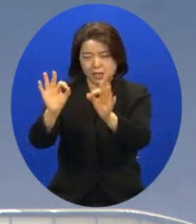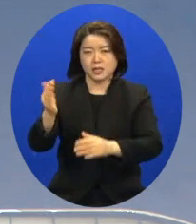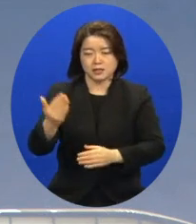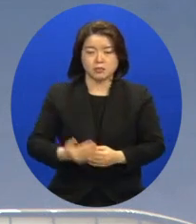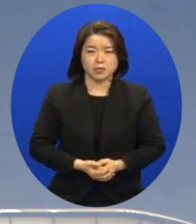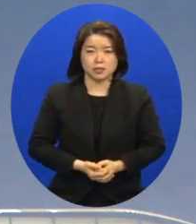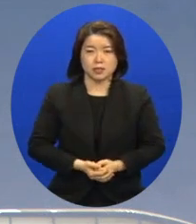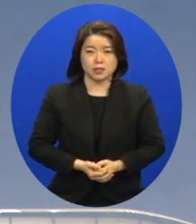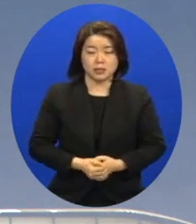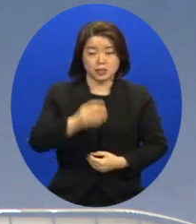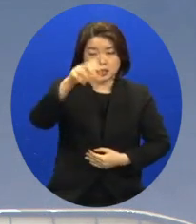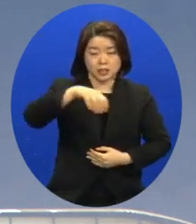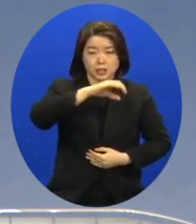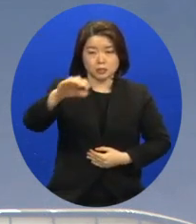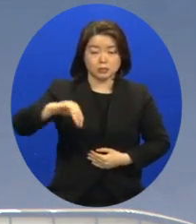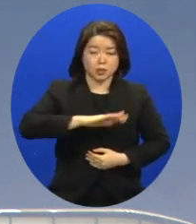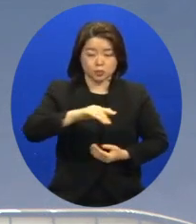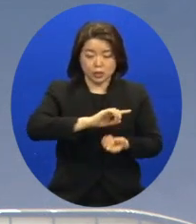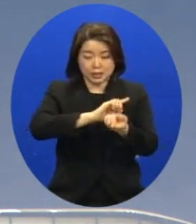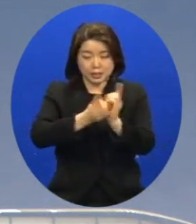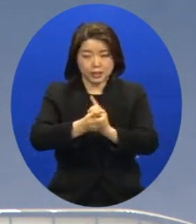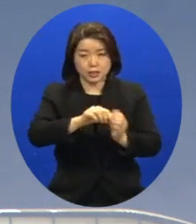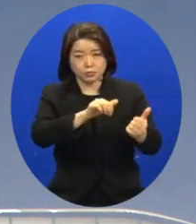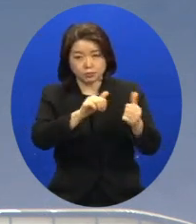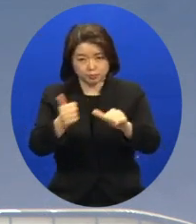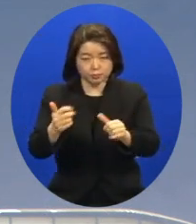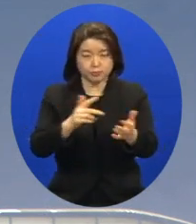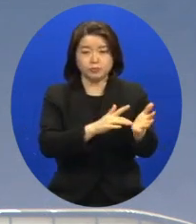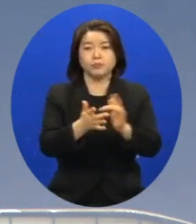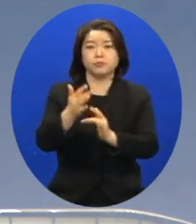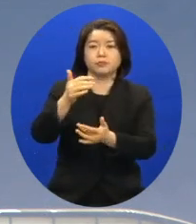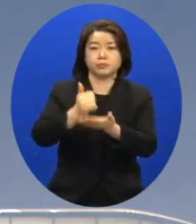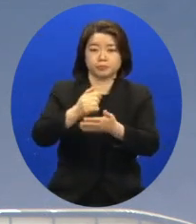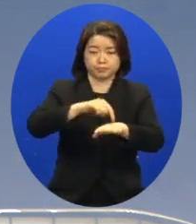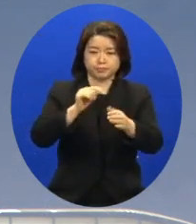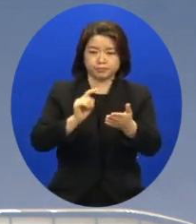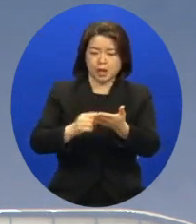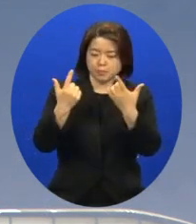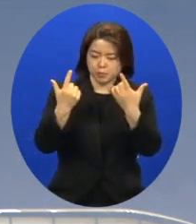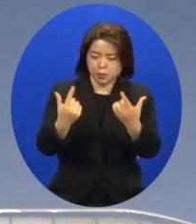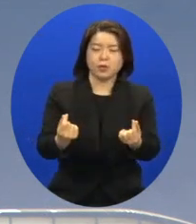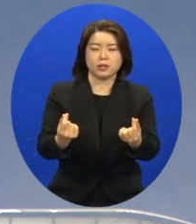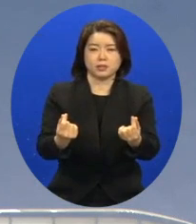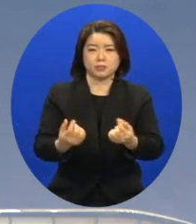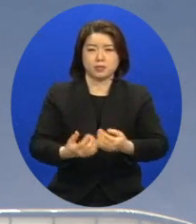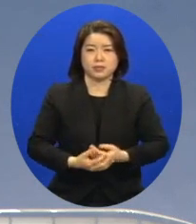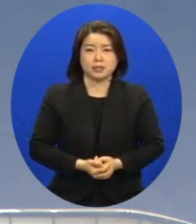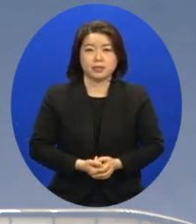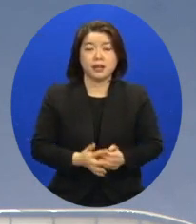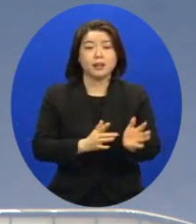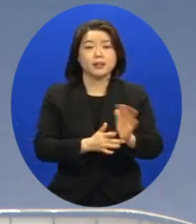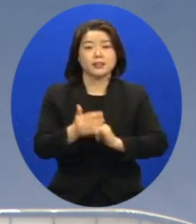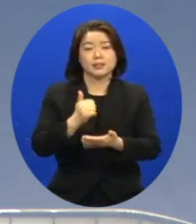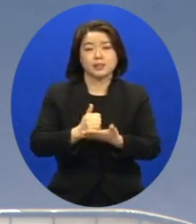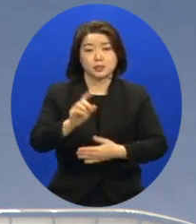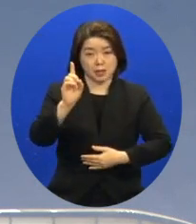십자가에서 우리를 대신해서 죽으신 예수님의 마음이 꼭 그 마음이기 때문에 그렇습니다. 예수님이 한